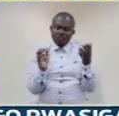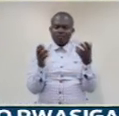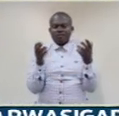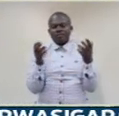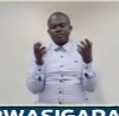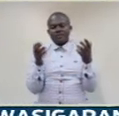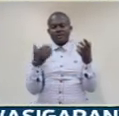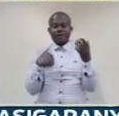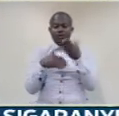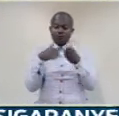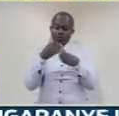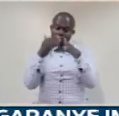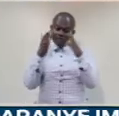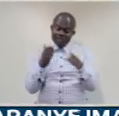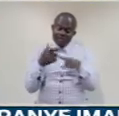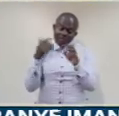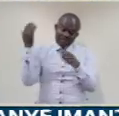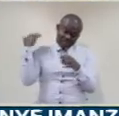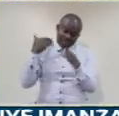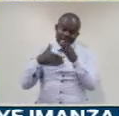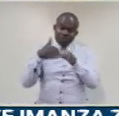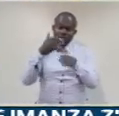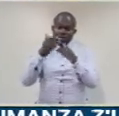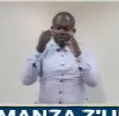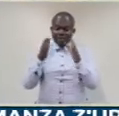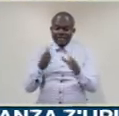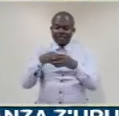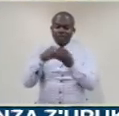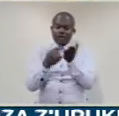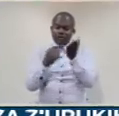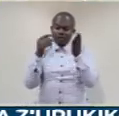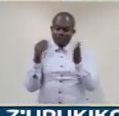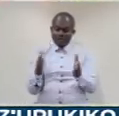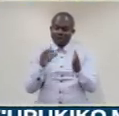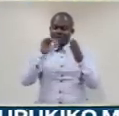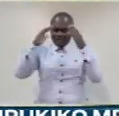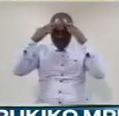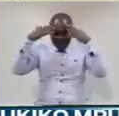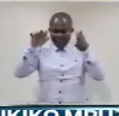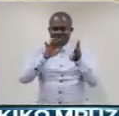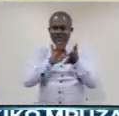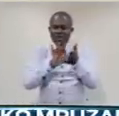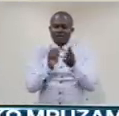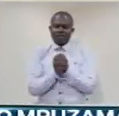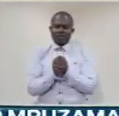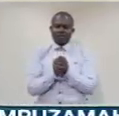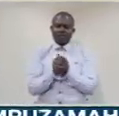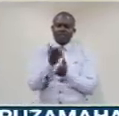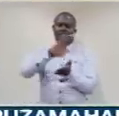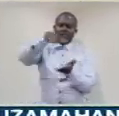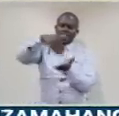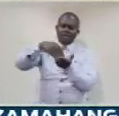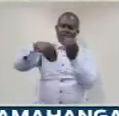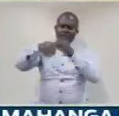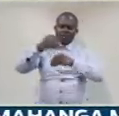ndi umufundi ariko nabaye umufundi i Bugande ntazi kwandika. Aha ni muri santire